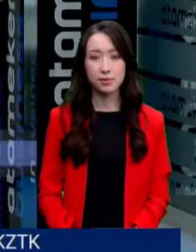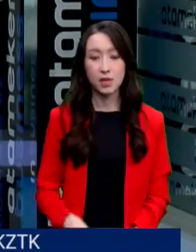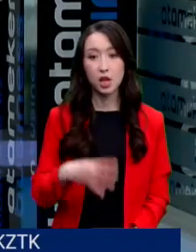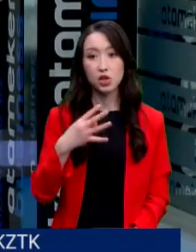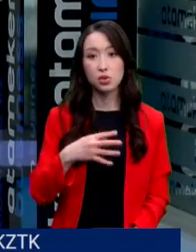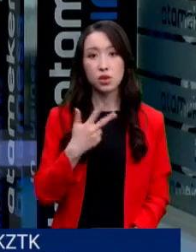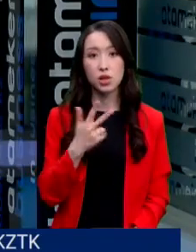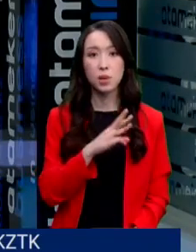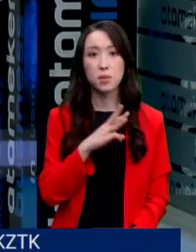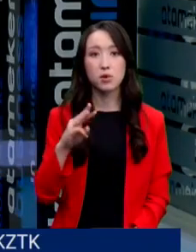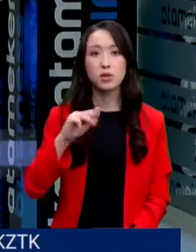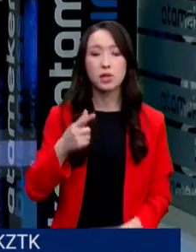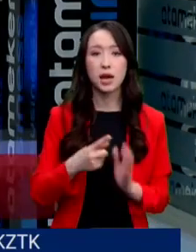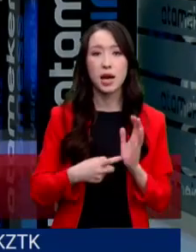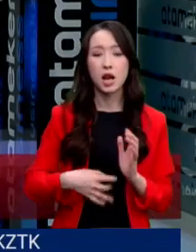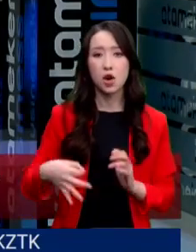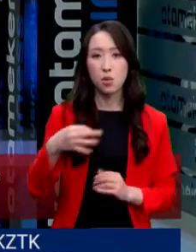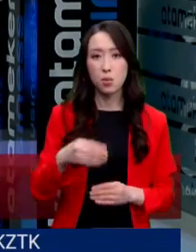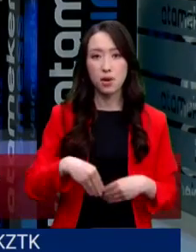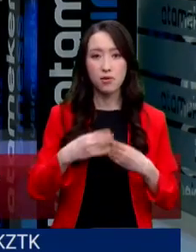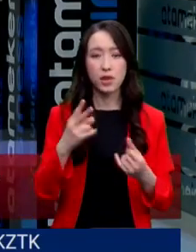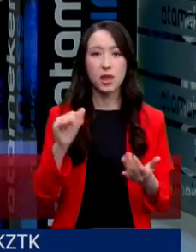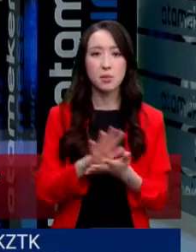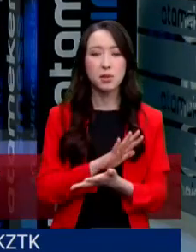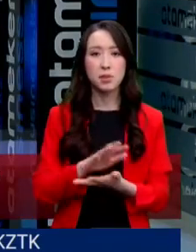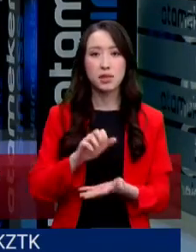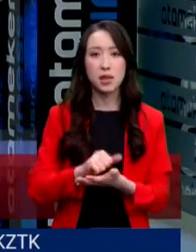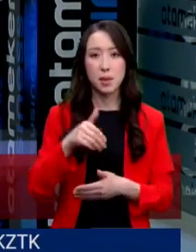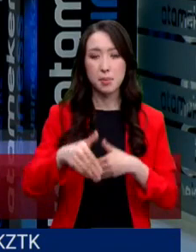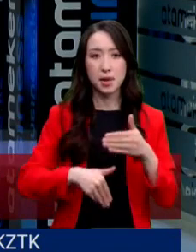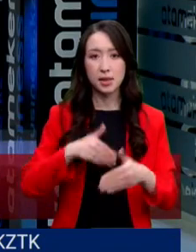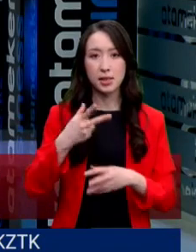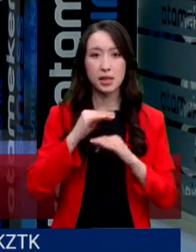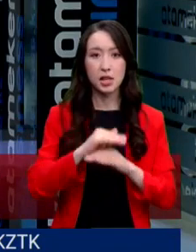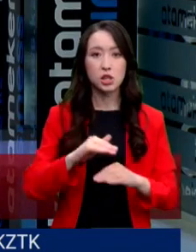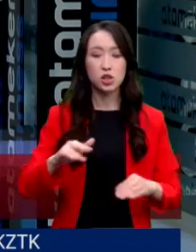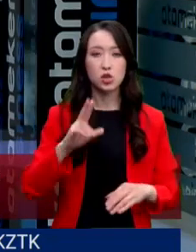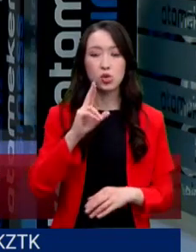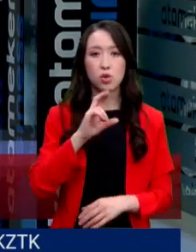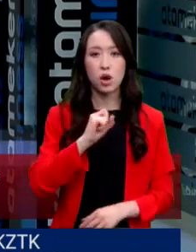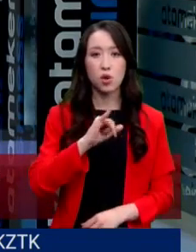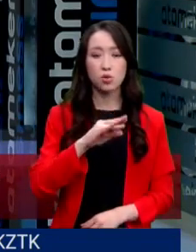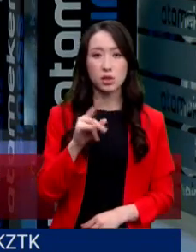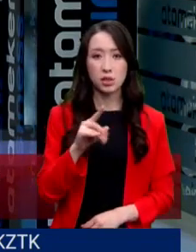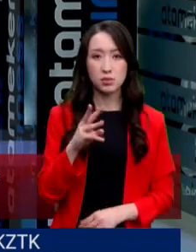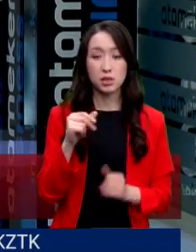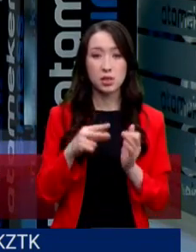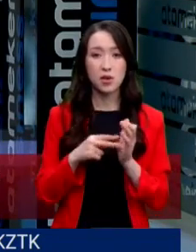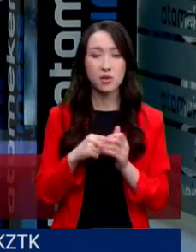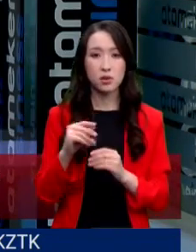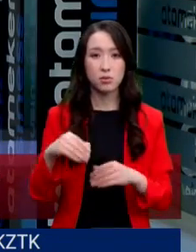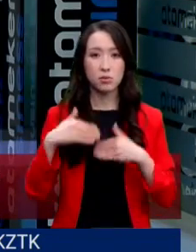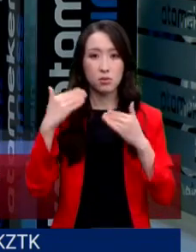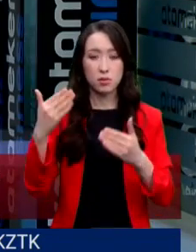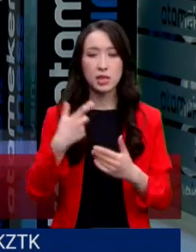43 миллиона тенге в Карагандинской области выделили на бесплатные занятия в бассейне для детей с диагнозом аутизм. Из-за высоких цен позволить себе